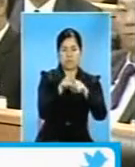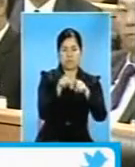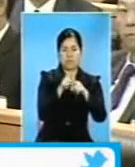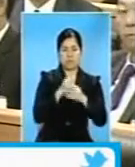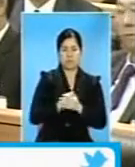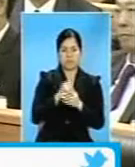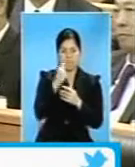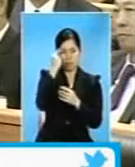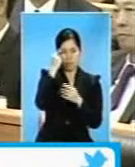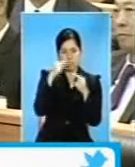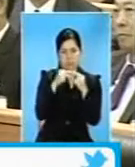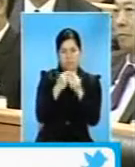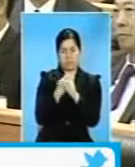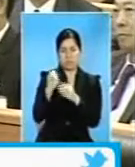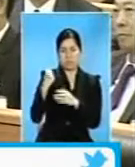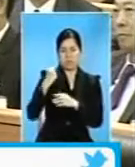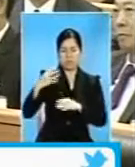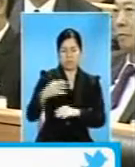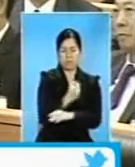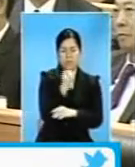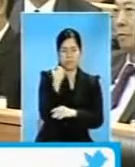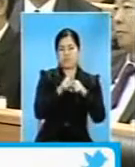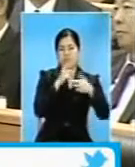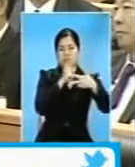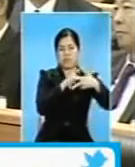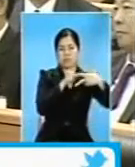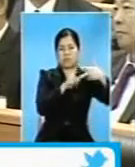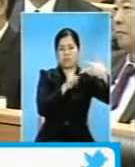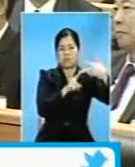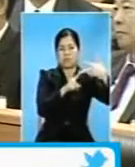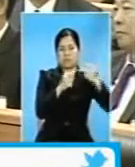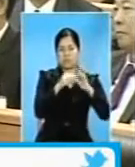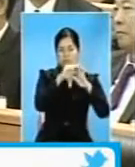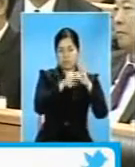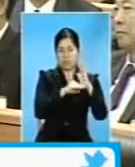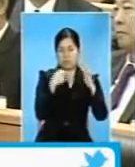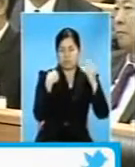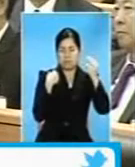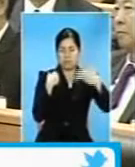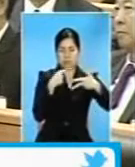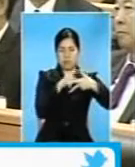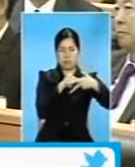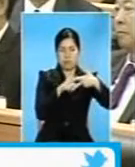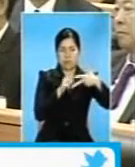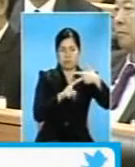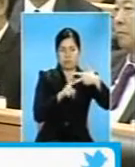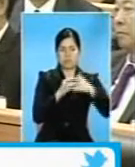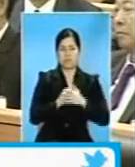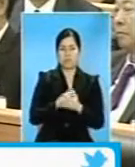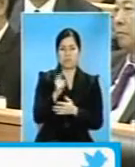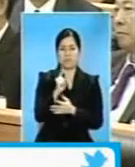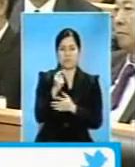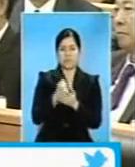ธรรมนูญก็ขอเรียกร้องให้บุคคลที่ต้องการแก้ไขรัฐธรรมนูญมาตรา68ยืนยันว่าจะไม่ใช่เป็นใบเบิกทาง